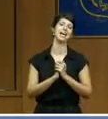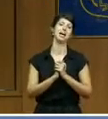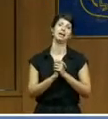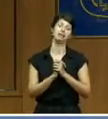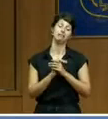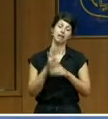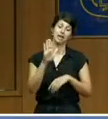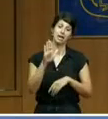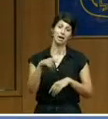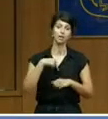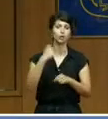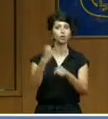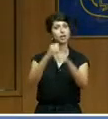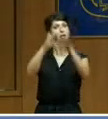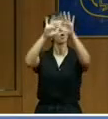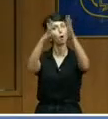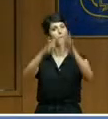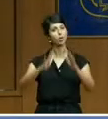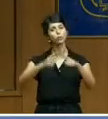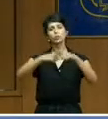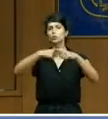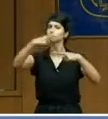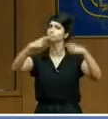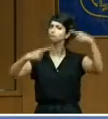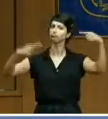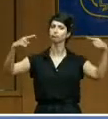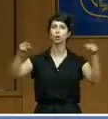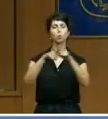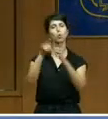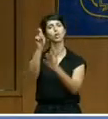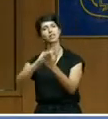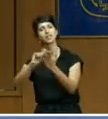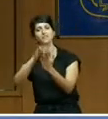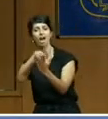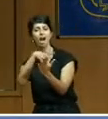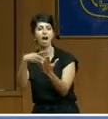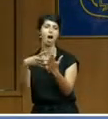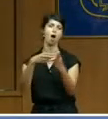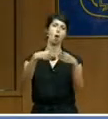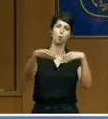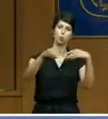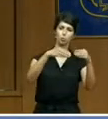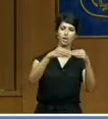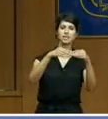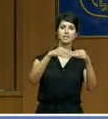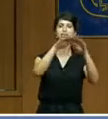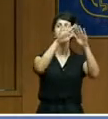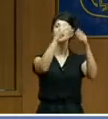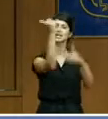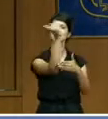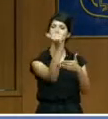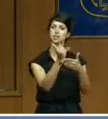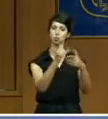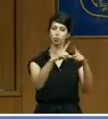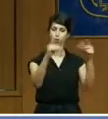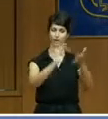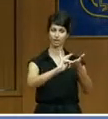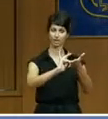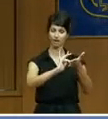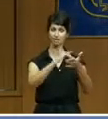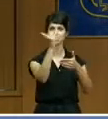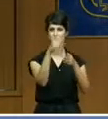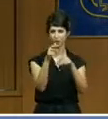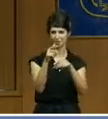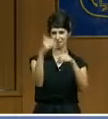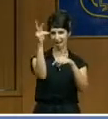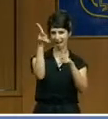כמו כן, אני עוסקת גם באומנות מסוגים שונים, כמו כתיבה, אומנות פלסטית וציור דיגיטלי, והציורים והאנימציה